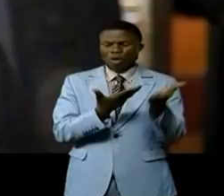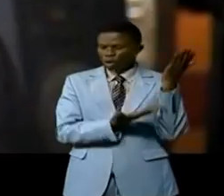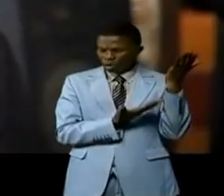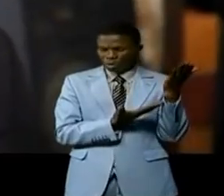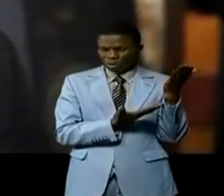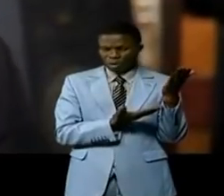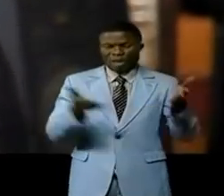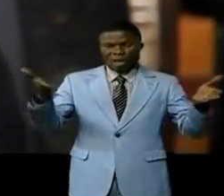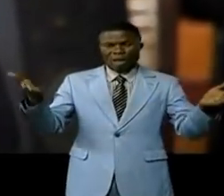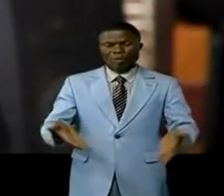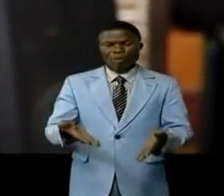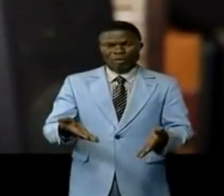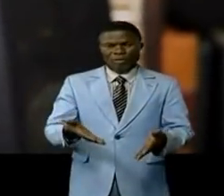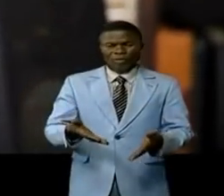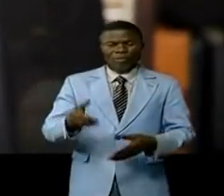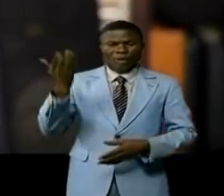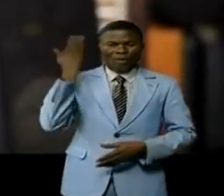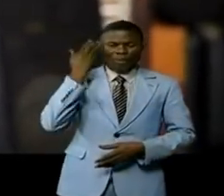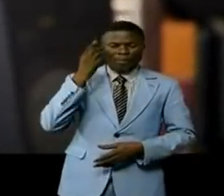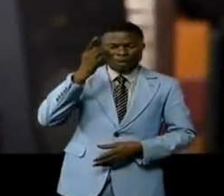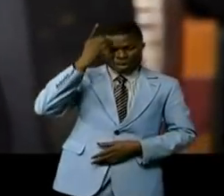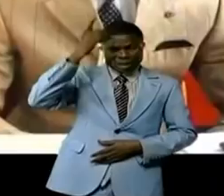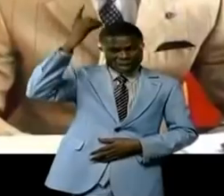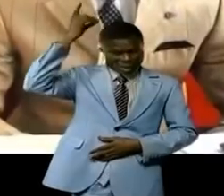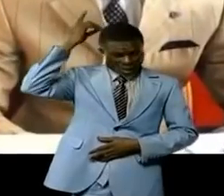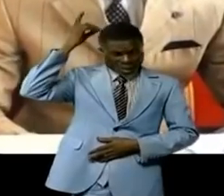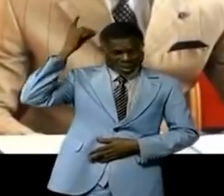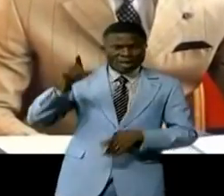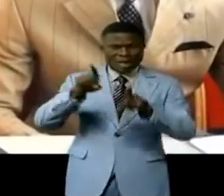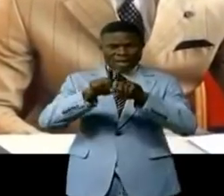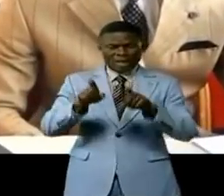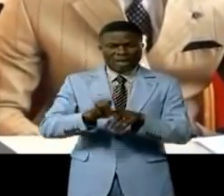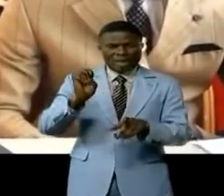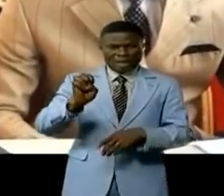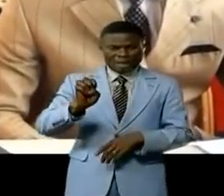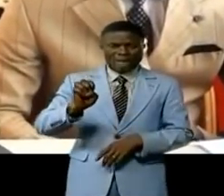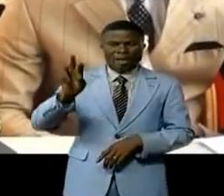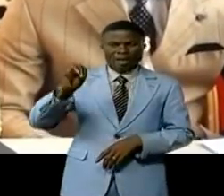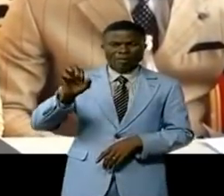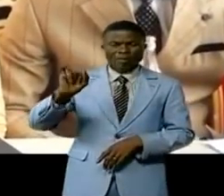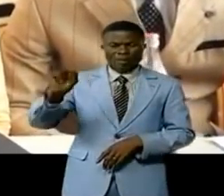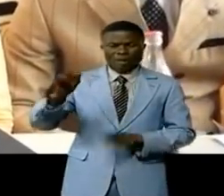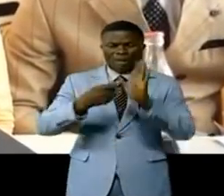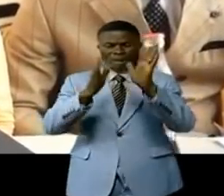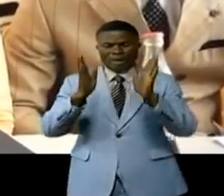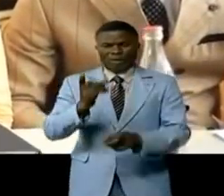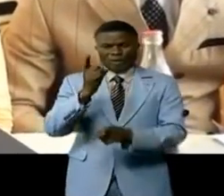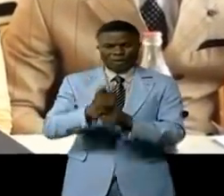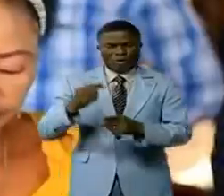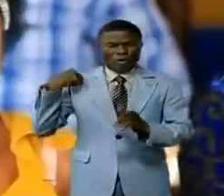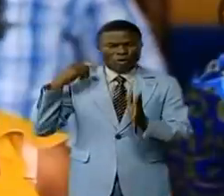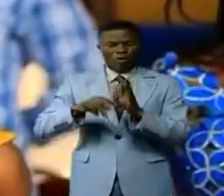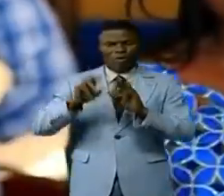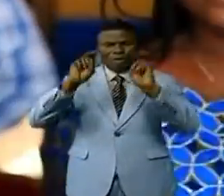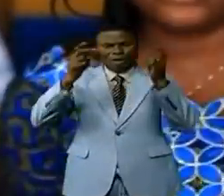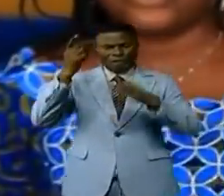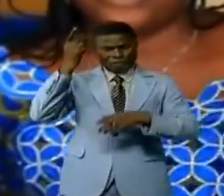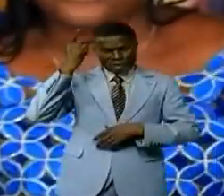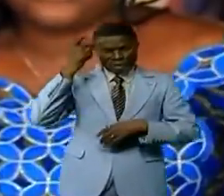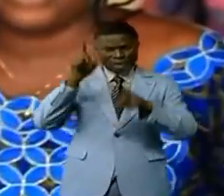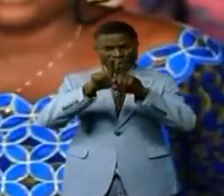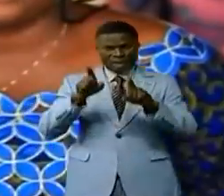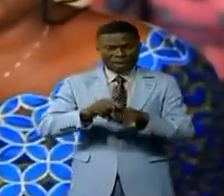en présence de Daniel Eyalé et Emery Kanka, représentants personnels respectivement du gouverneur de la ville et